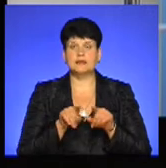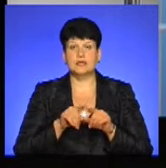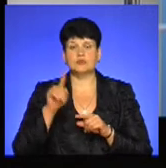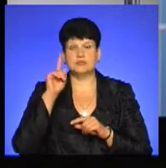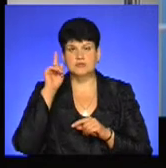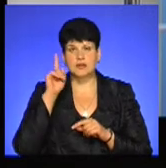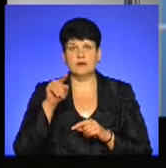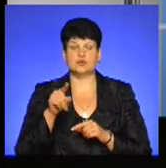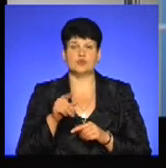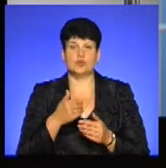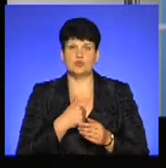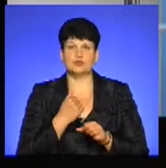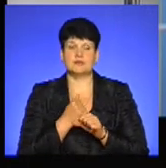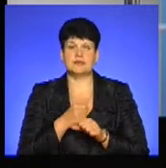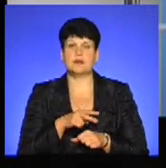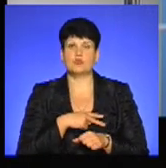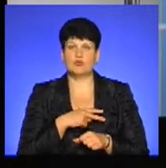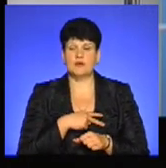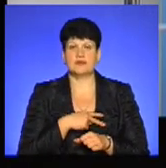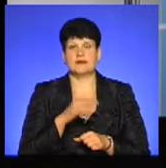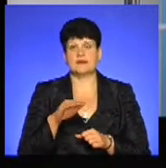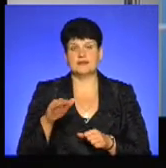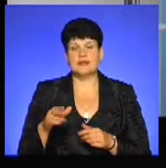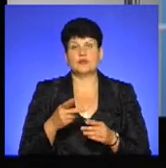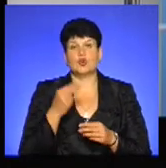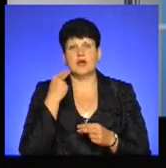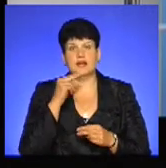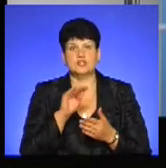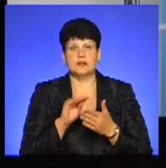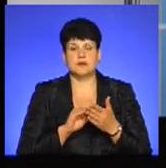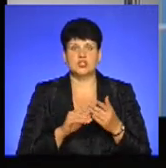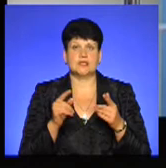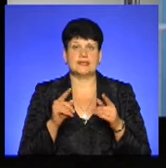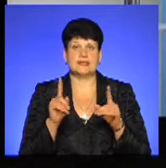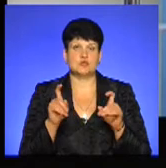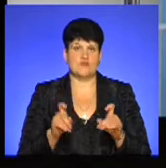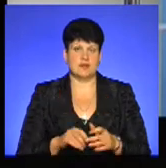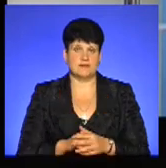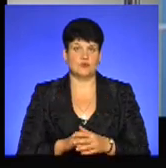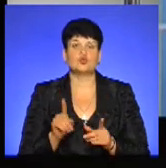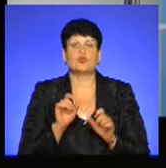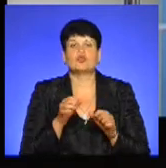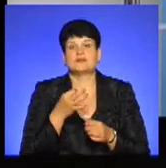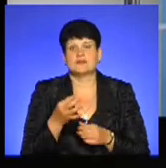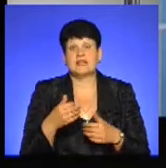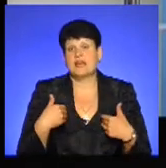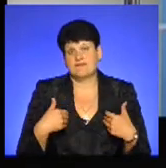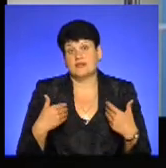запровадити преміювання для абітурієнтів, які найкраще складуть тестування. Що з цього приводу можете сказати? Ну, я вітаю